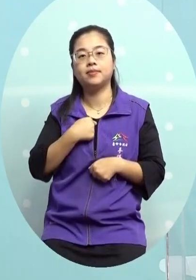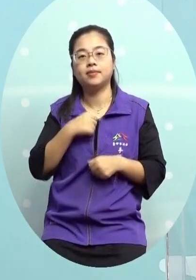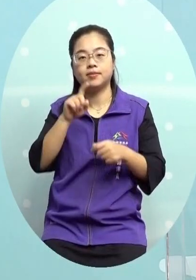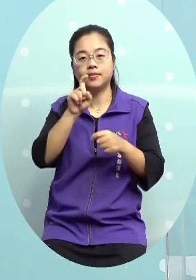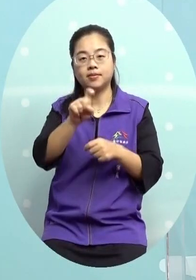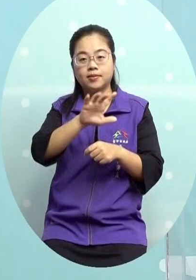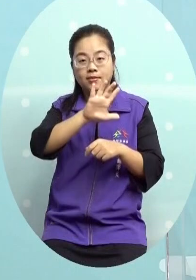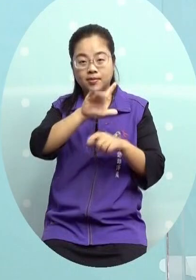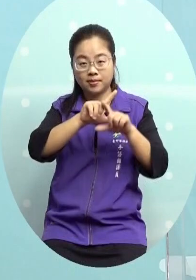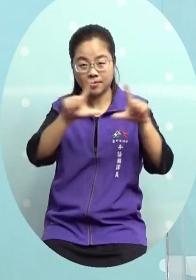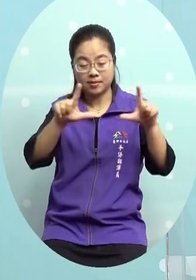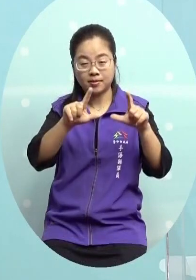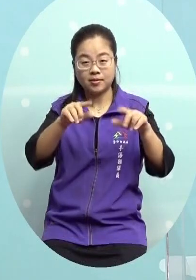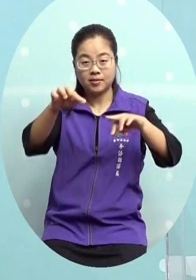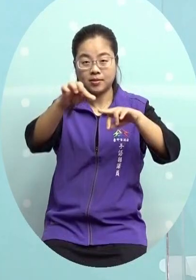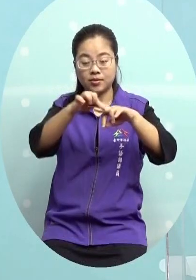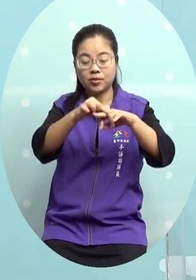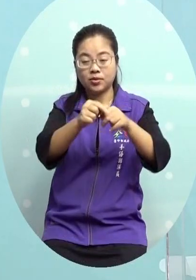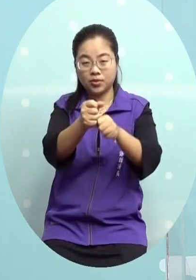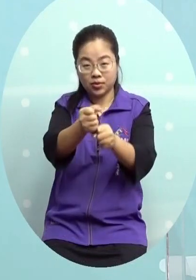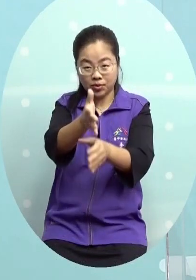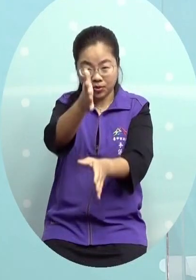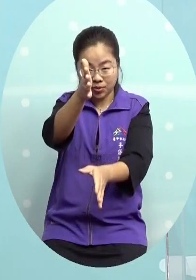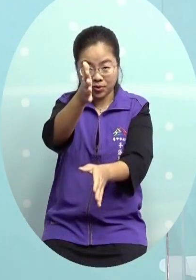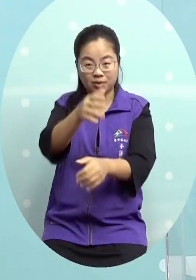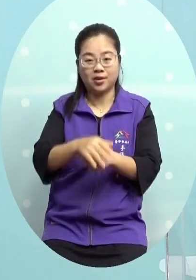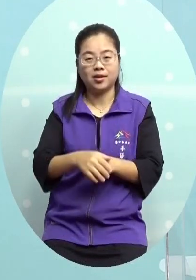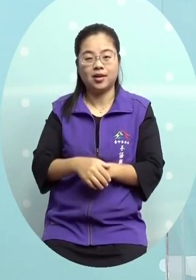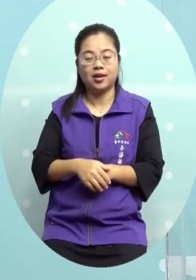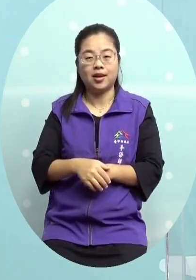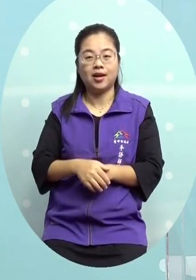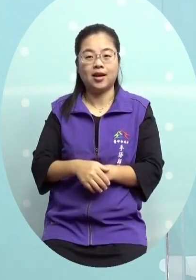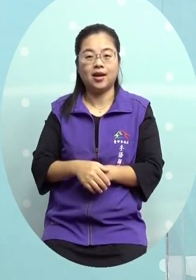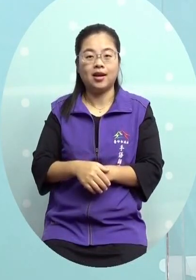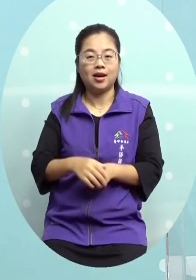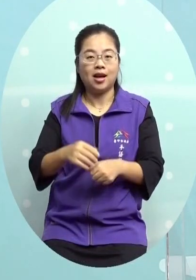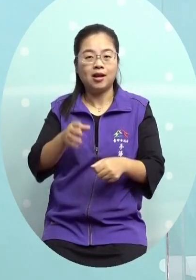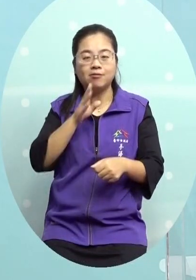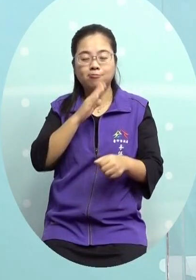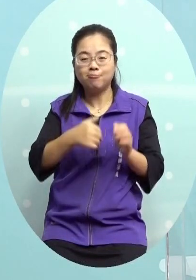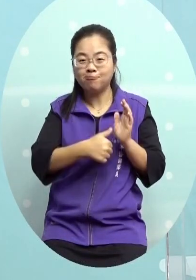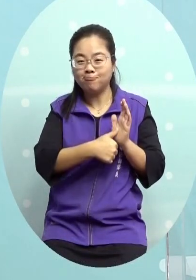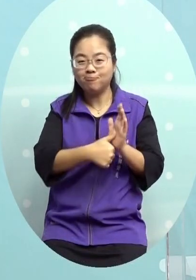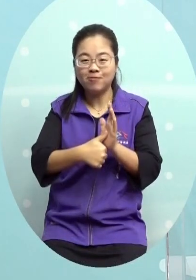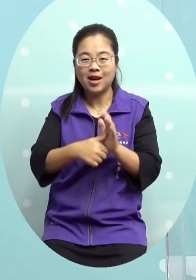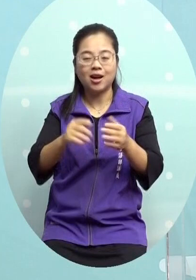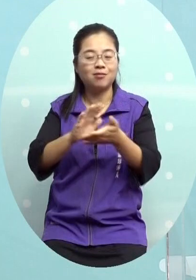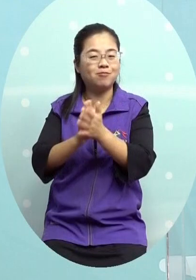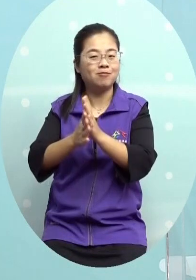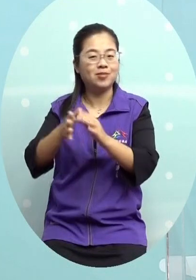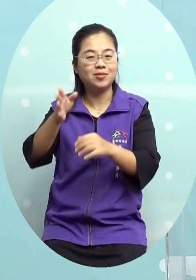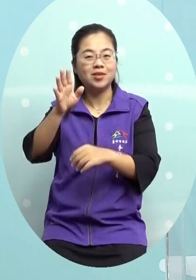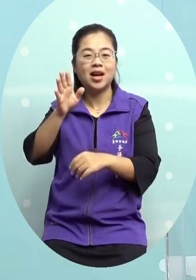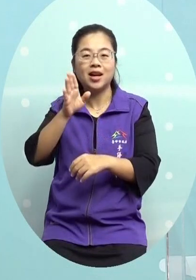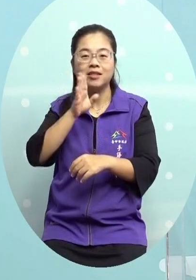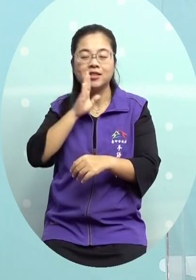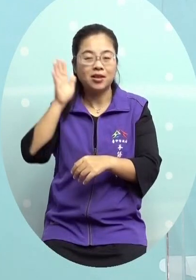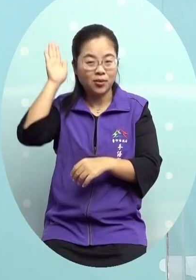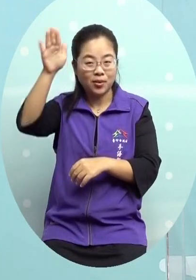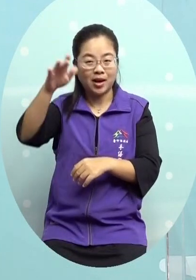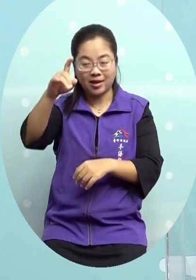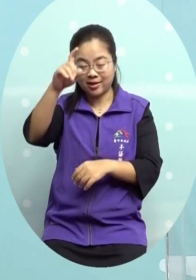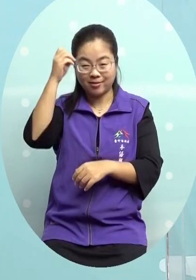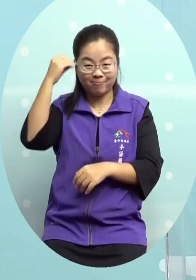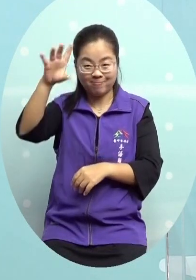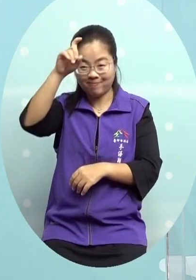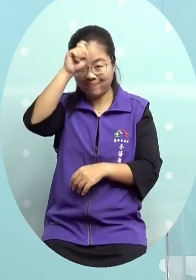十大金句，网络上面这个十大金句堪称是名嘴界未来的新希望，包括晚